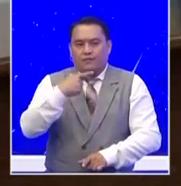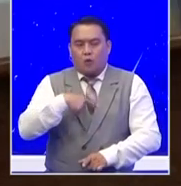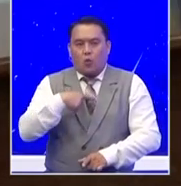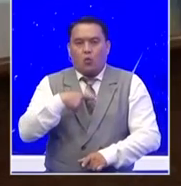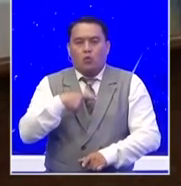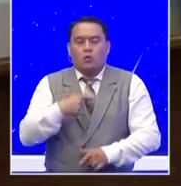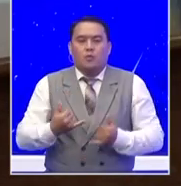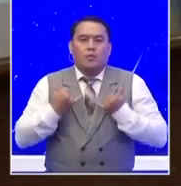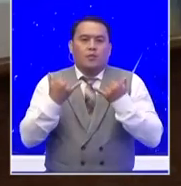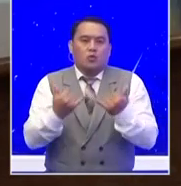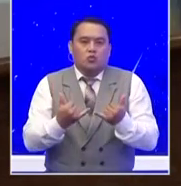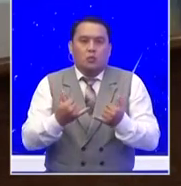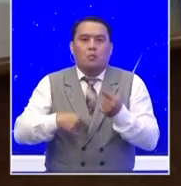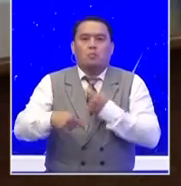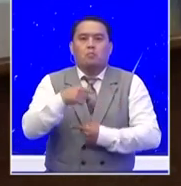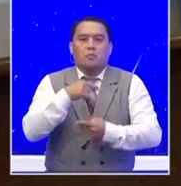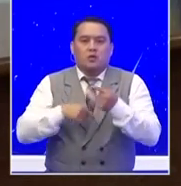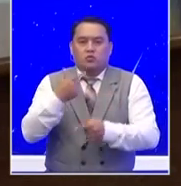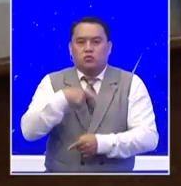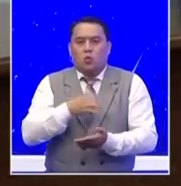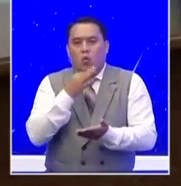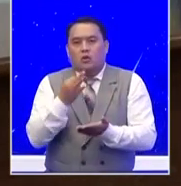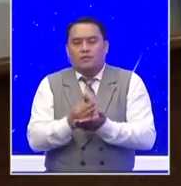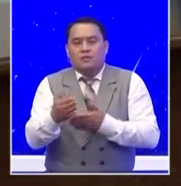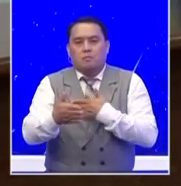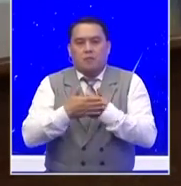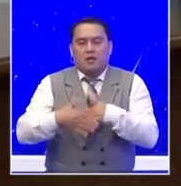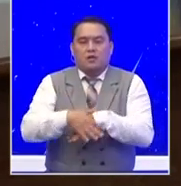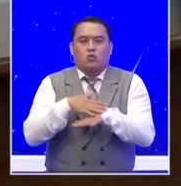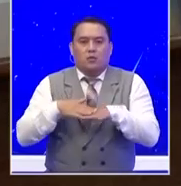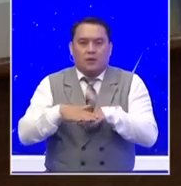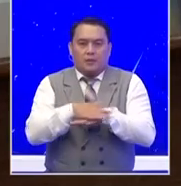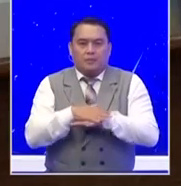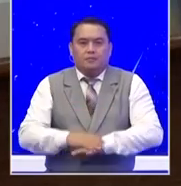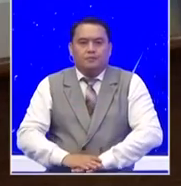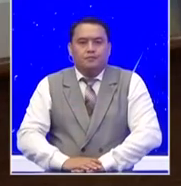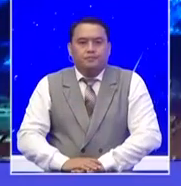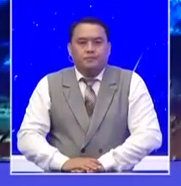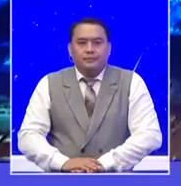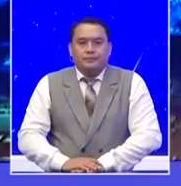сознательность. Нас радует то, что бизнес проявляет свою социальную ответственность перед нашими гражданами.